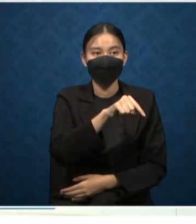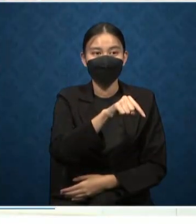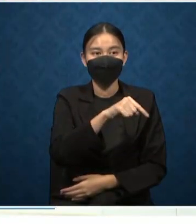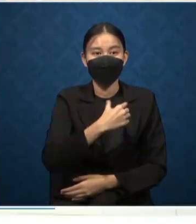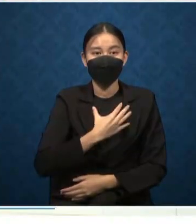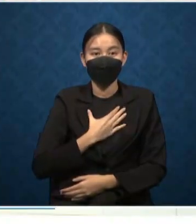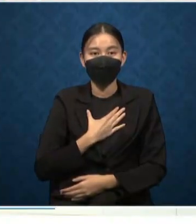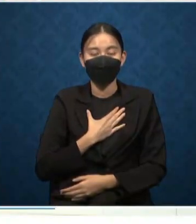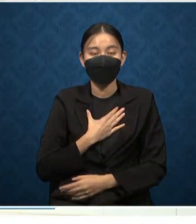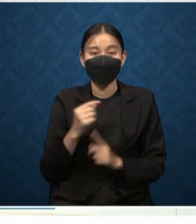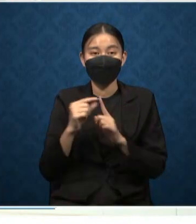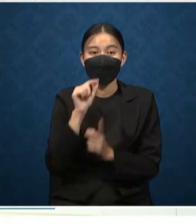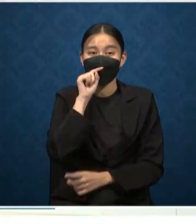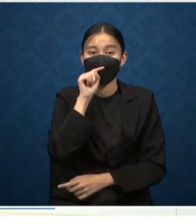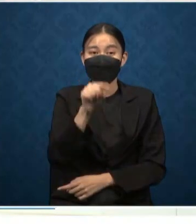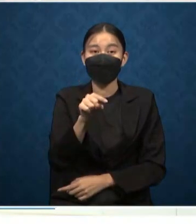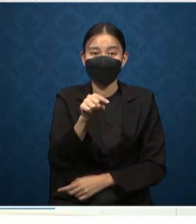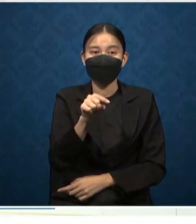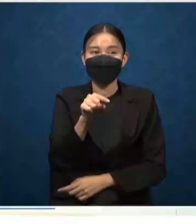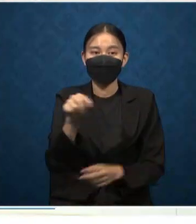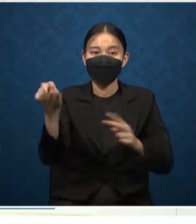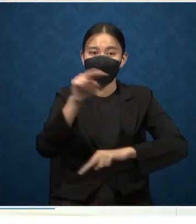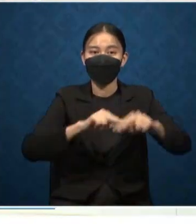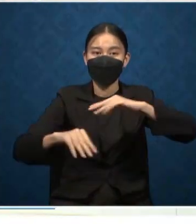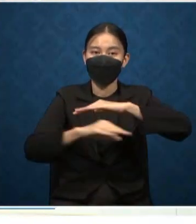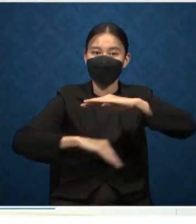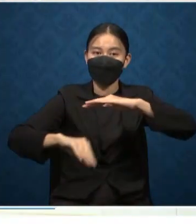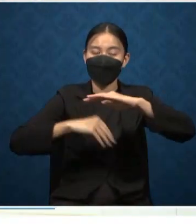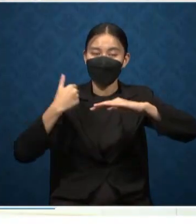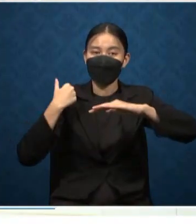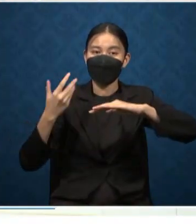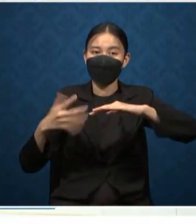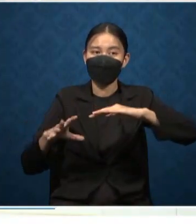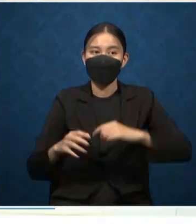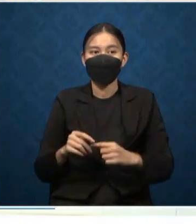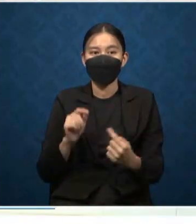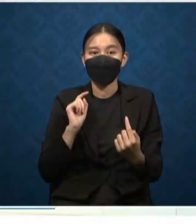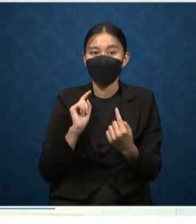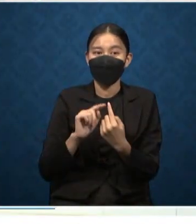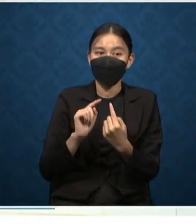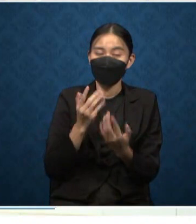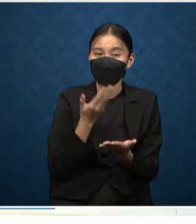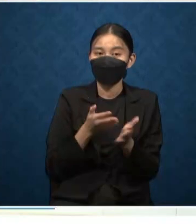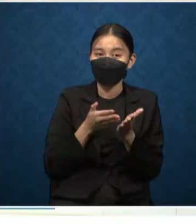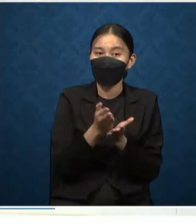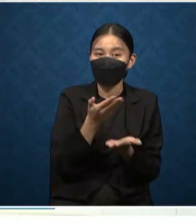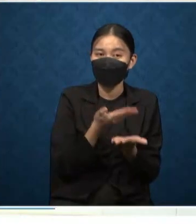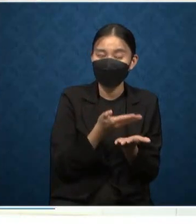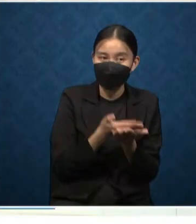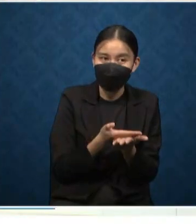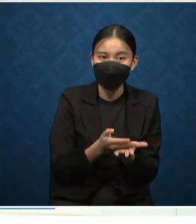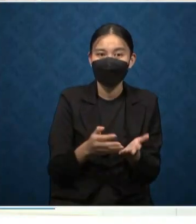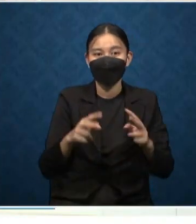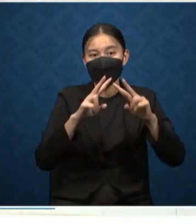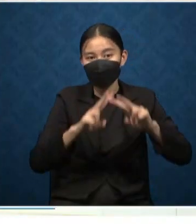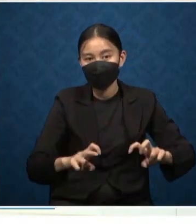ทางผมเองกได้ออกคำสั่ง คำสั่งตัสอบเบื้องต้นคือใชนของกองข่าวกล้องทางการเงินเองครับเราจะม